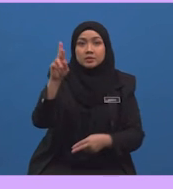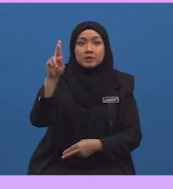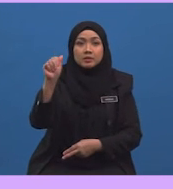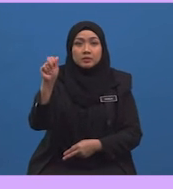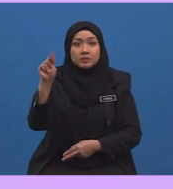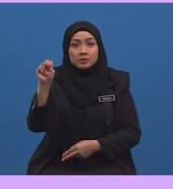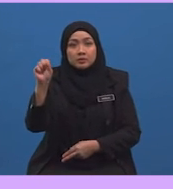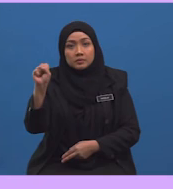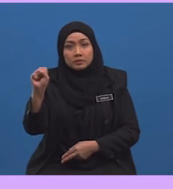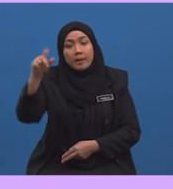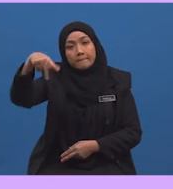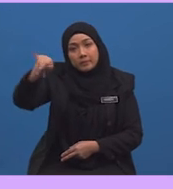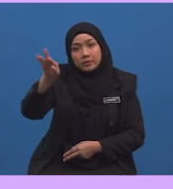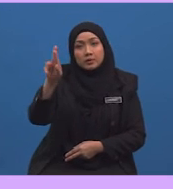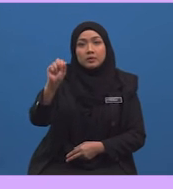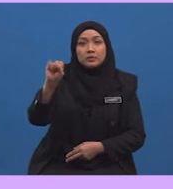pula menjalankan respirasi,